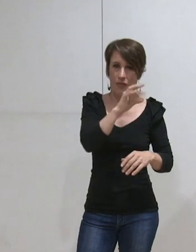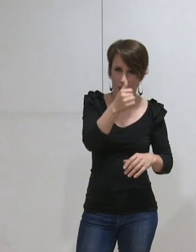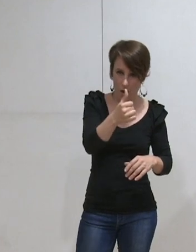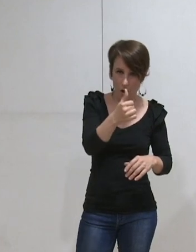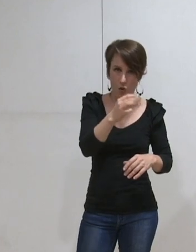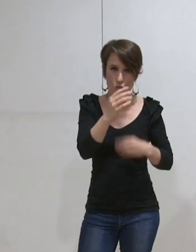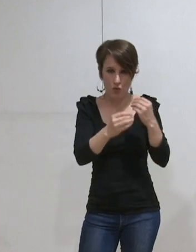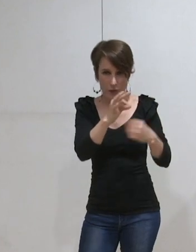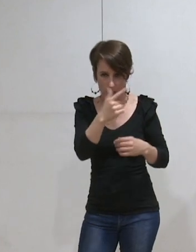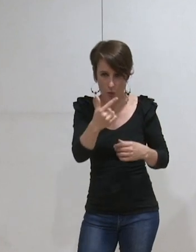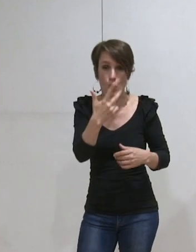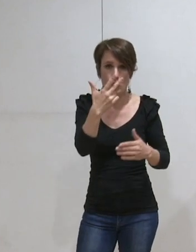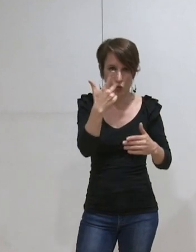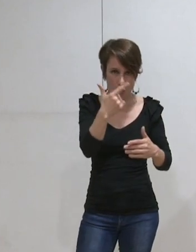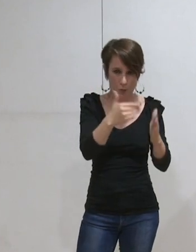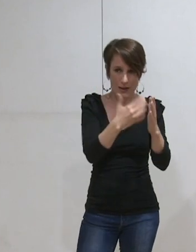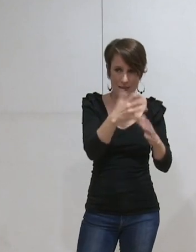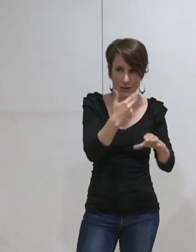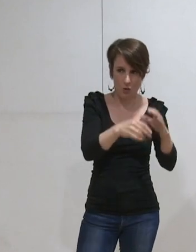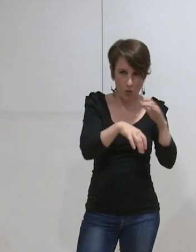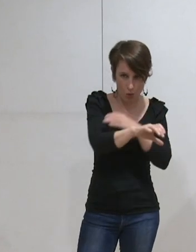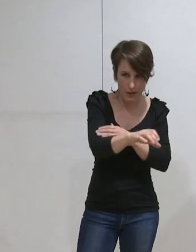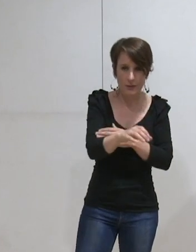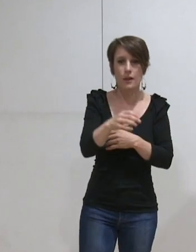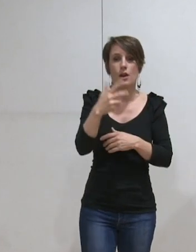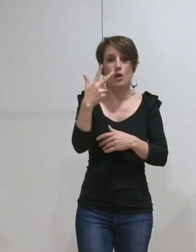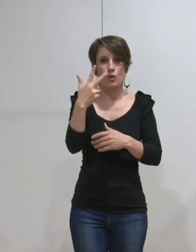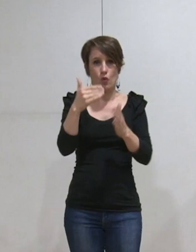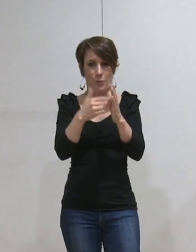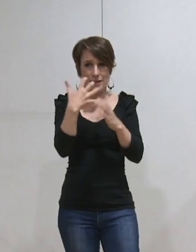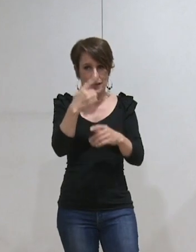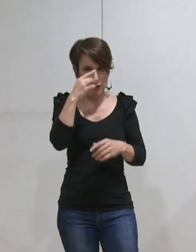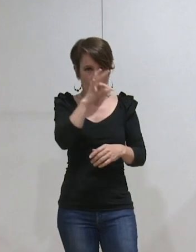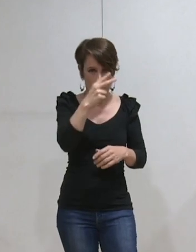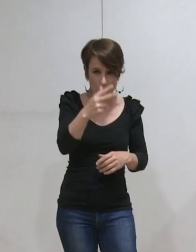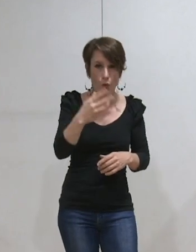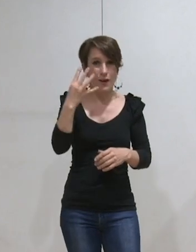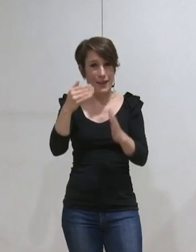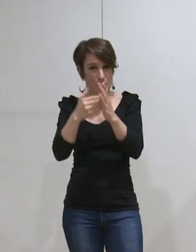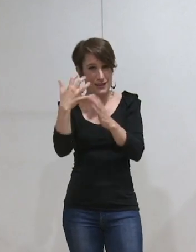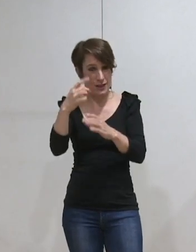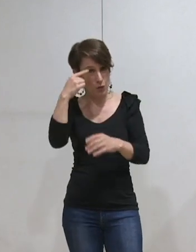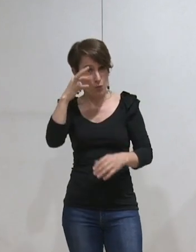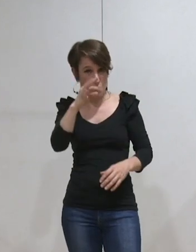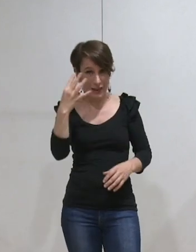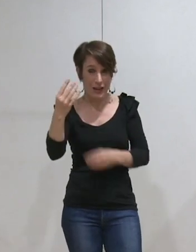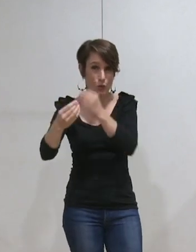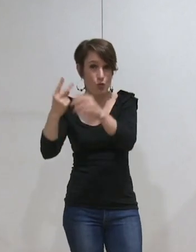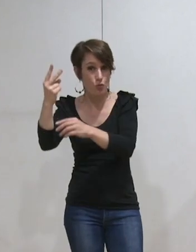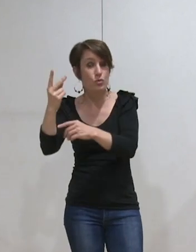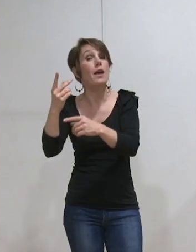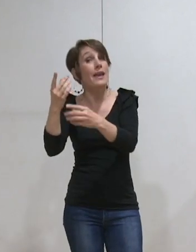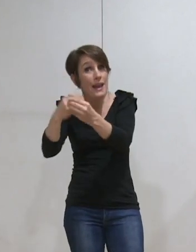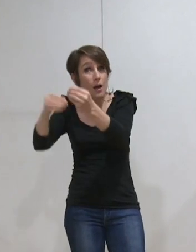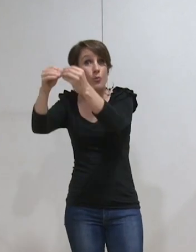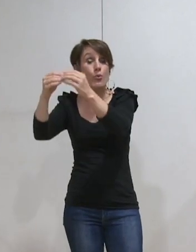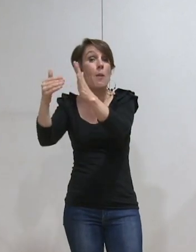2 3500 € pour un type 3 4500 € pour un type 4 ou plus et puis une majoration de 1000 €